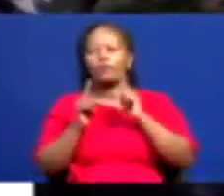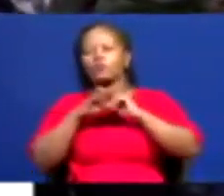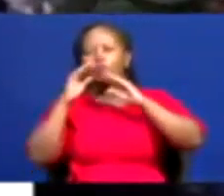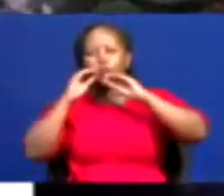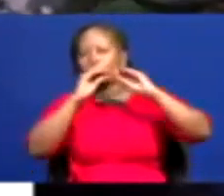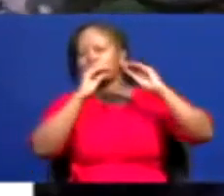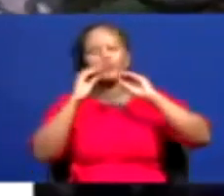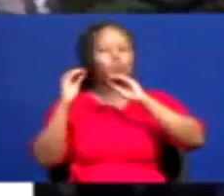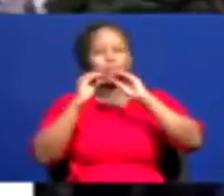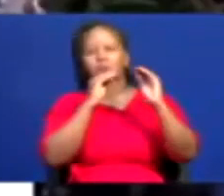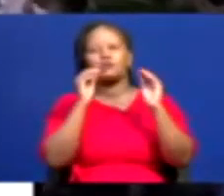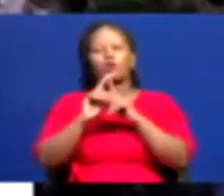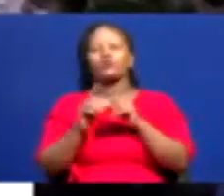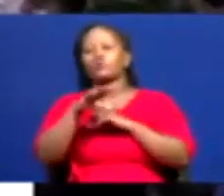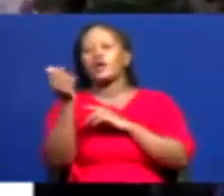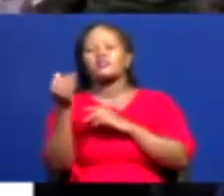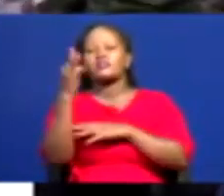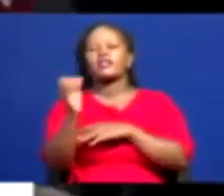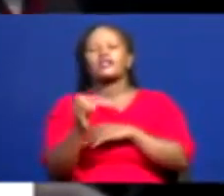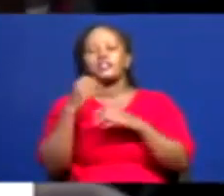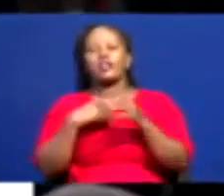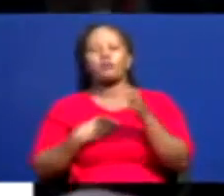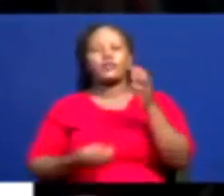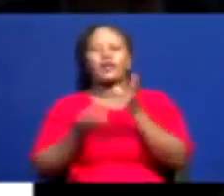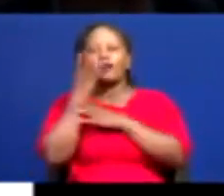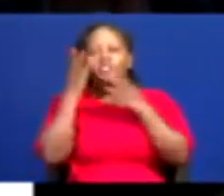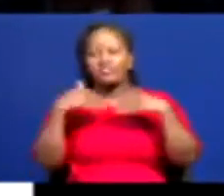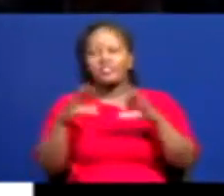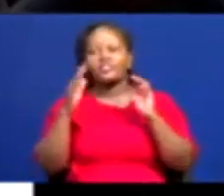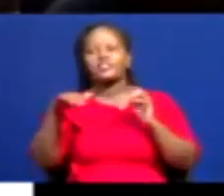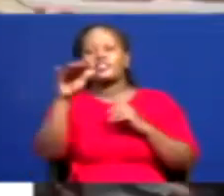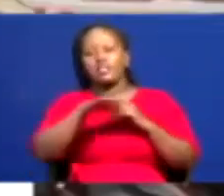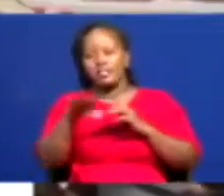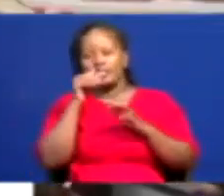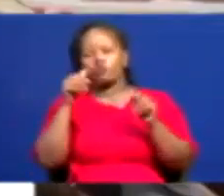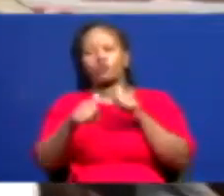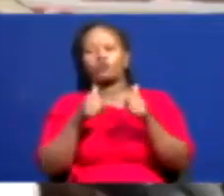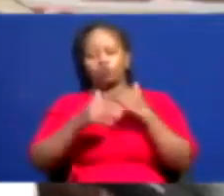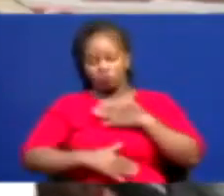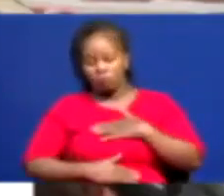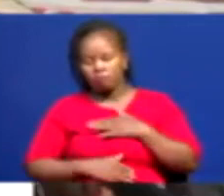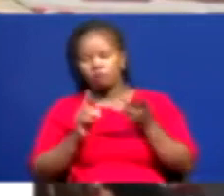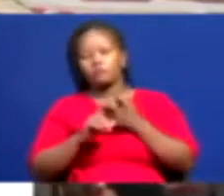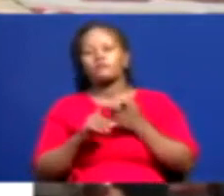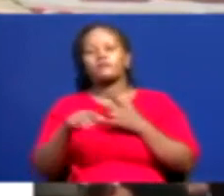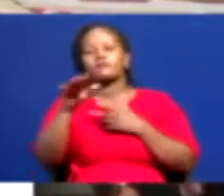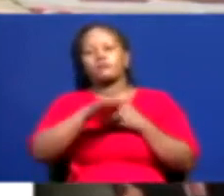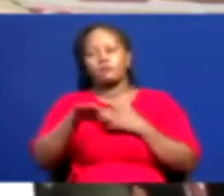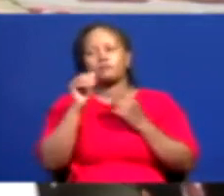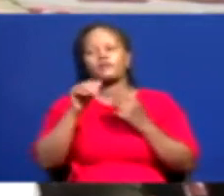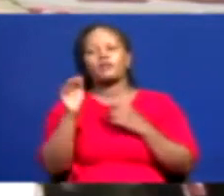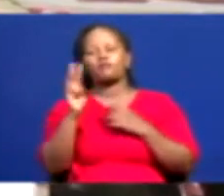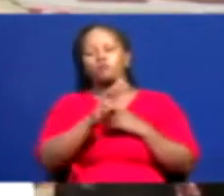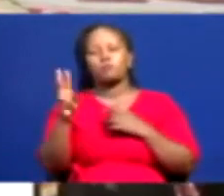mita 30 ilizinduliwa katika karasi linaloheshimiwa la Trimpang katika kitongoji cha magharibi